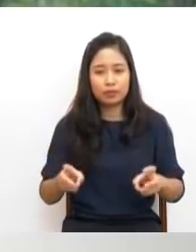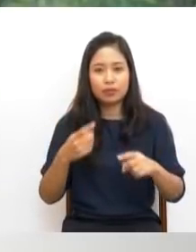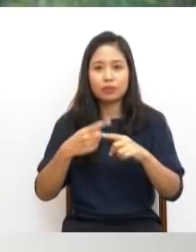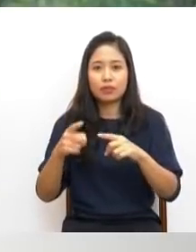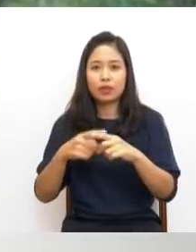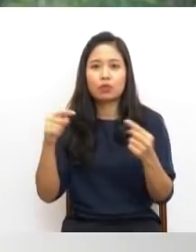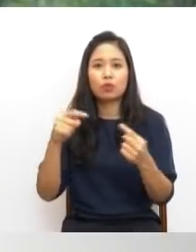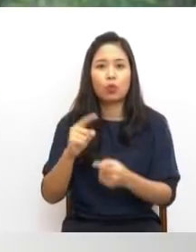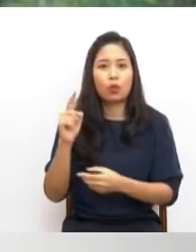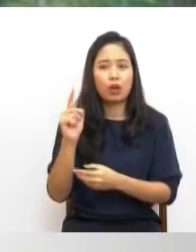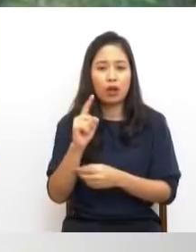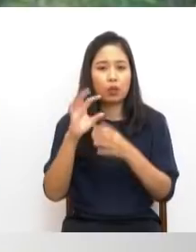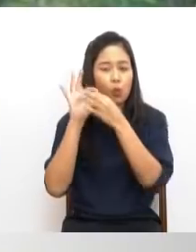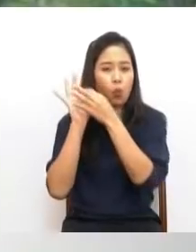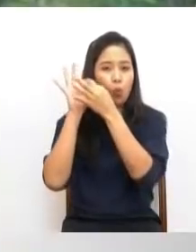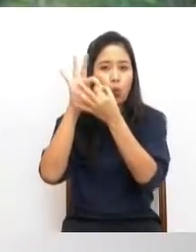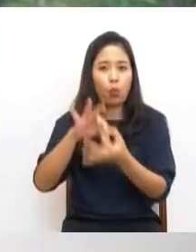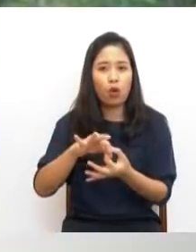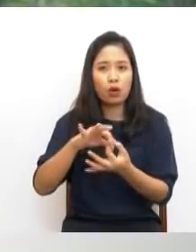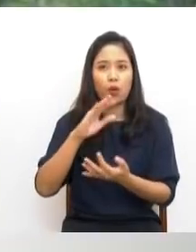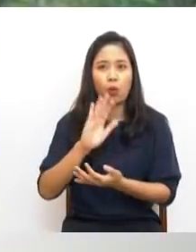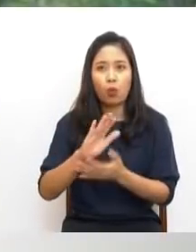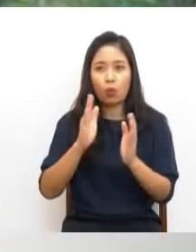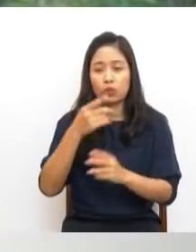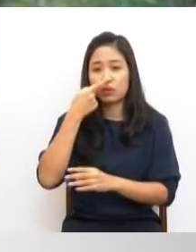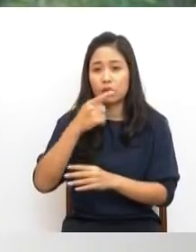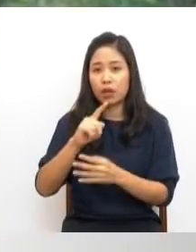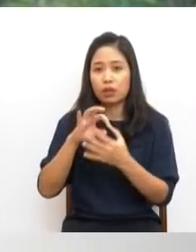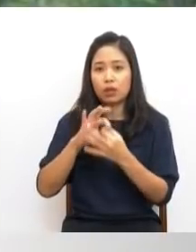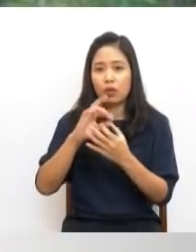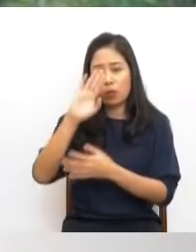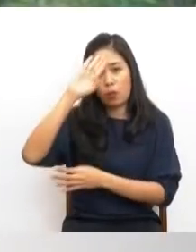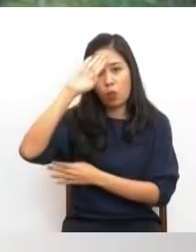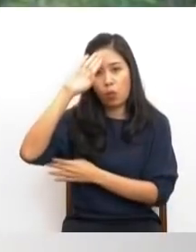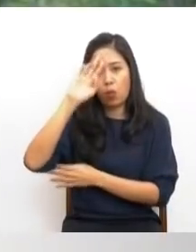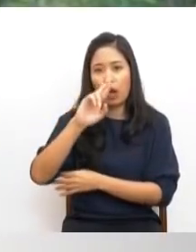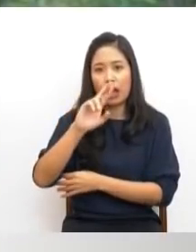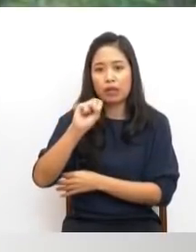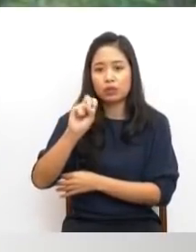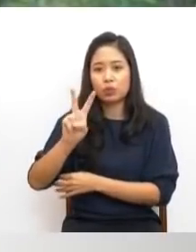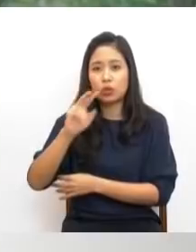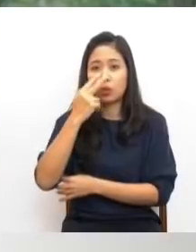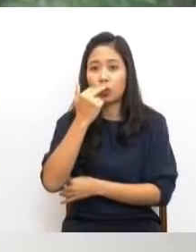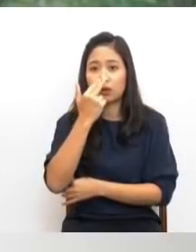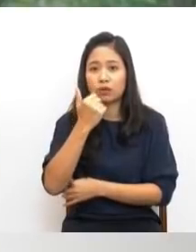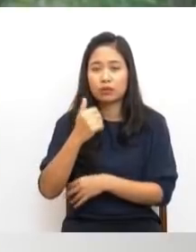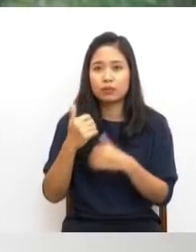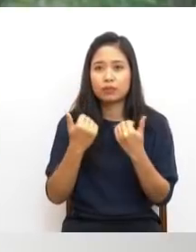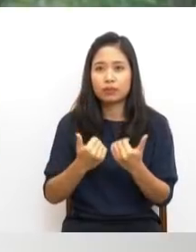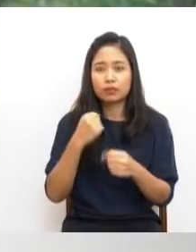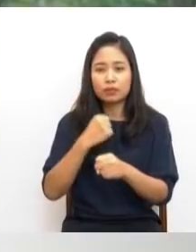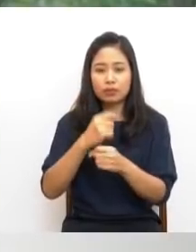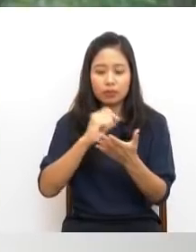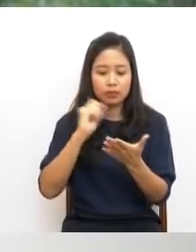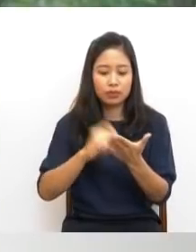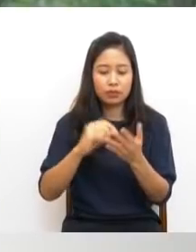เป็นความห่วงใยค่ะท่านจะมาเตือนภัยกับโรคติดเชื้อไวรัส RSV นะคะรวมไปถึงการทำสัญญาจ้างครู